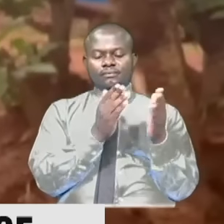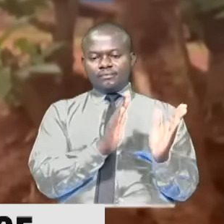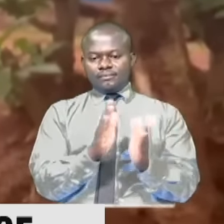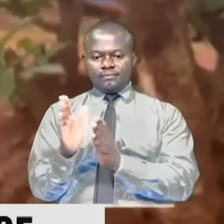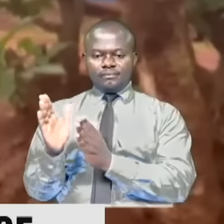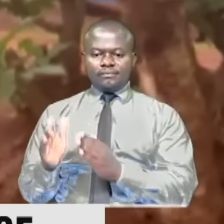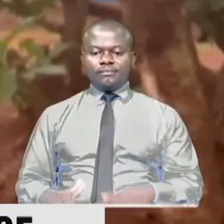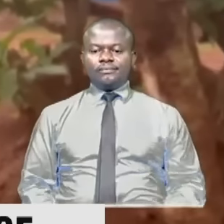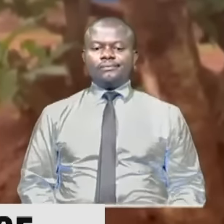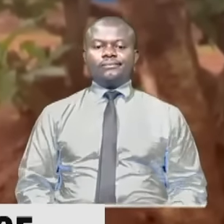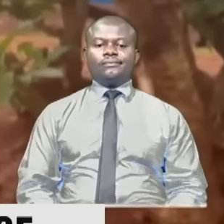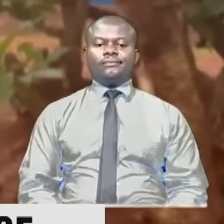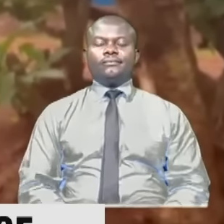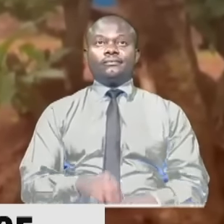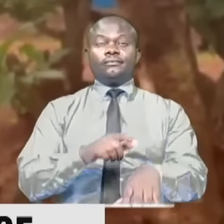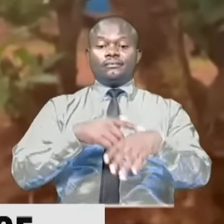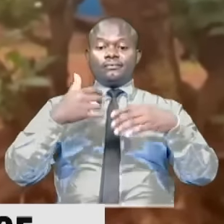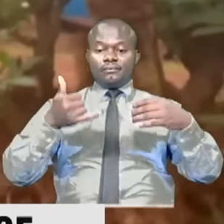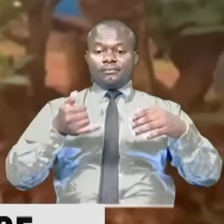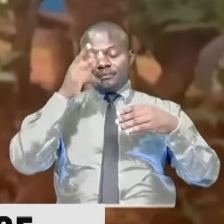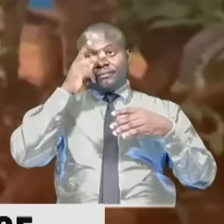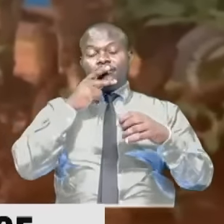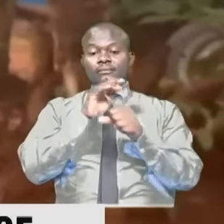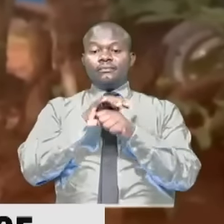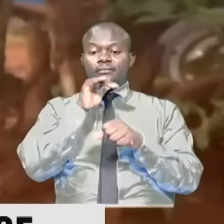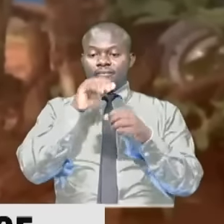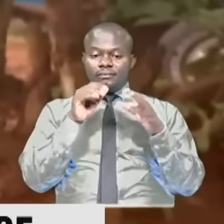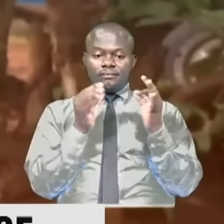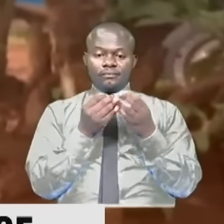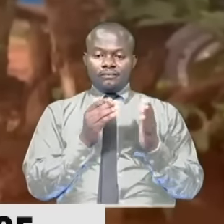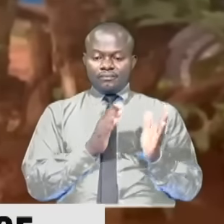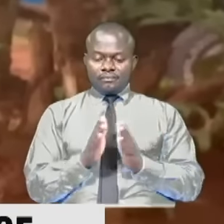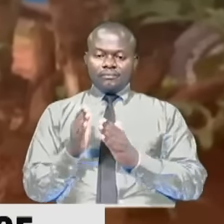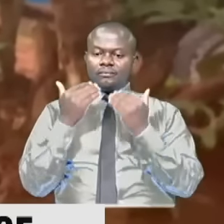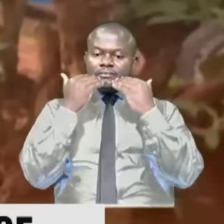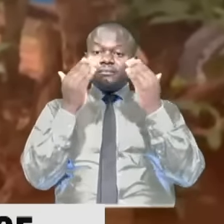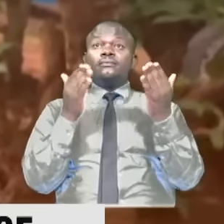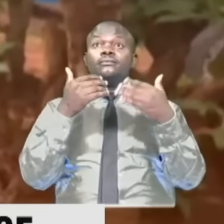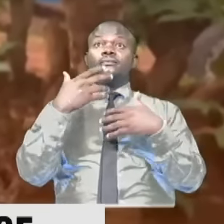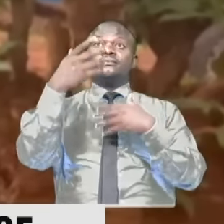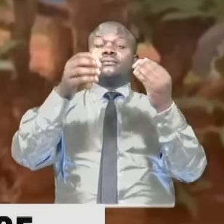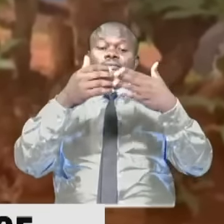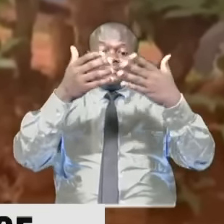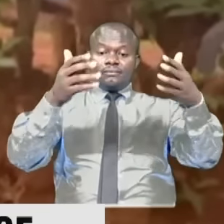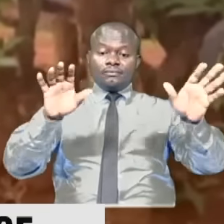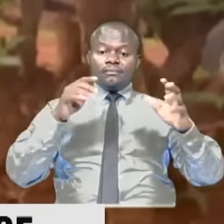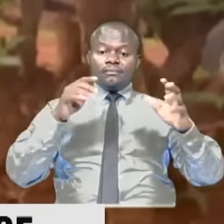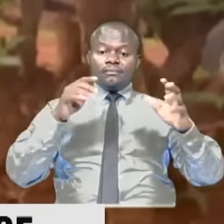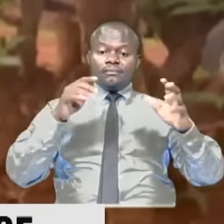Muri iki gihe ababyeyi benshi ntibajya kuboneza urubyaro. Nabagiye bararangiza bakavuga ngo zaona pubazisamira